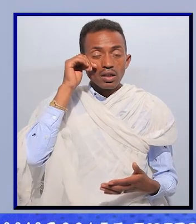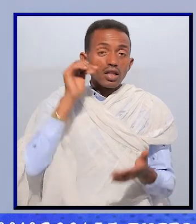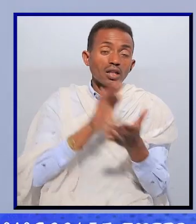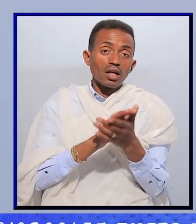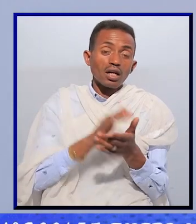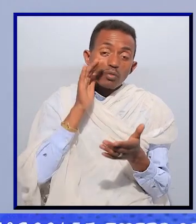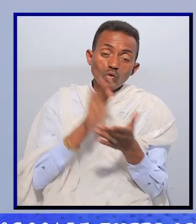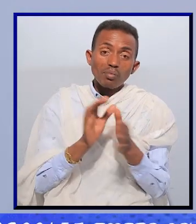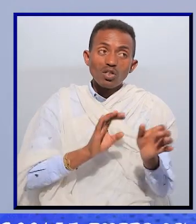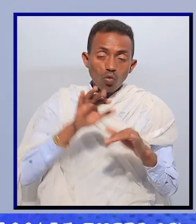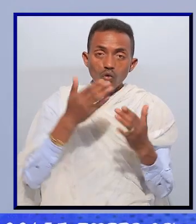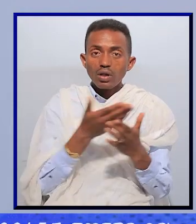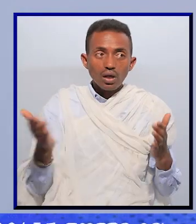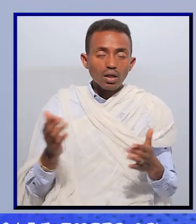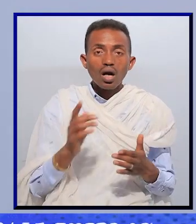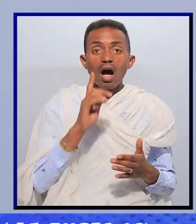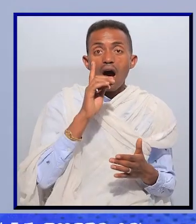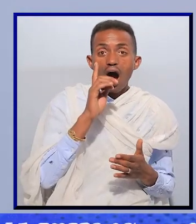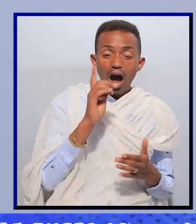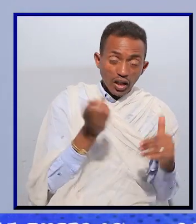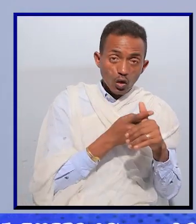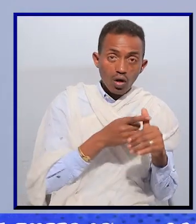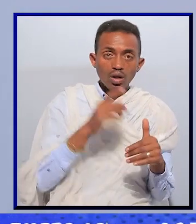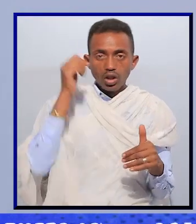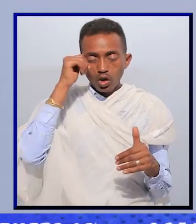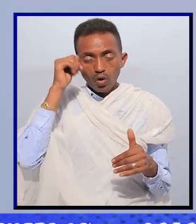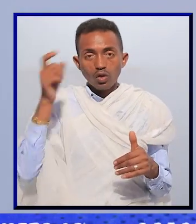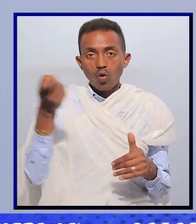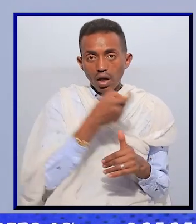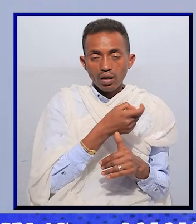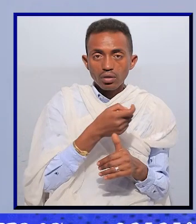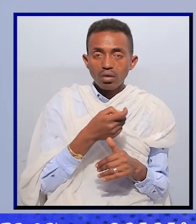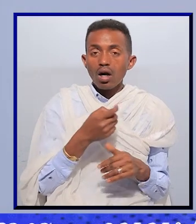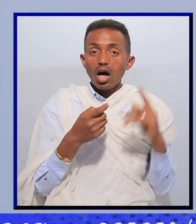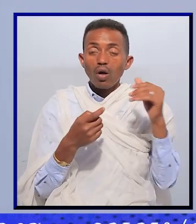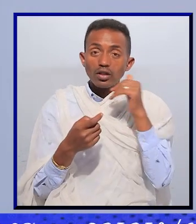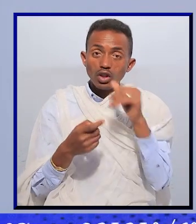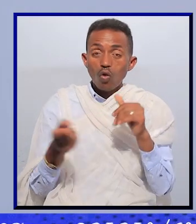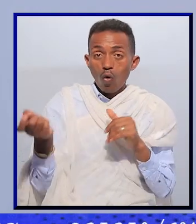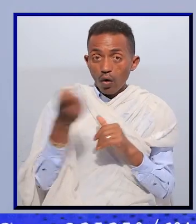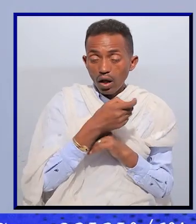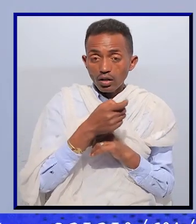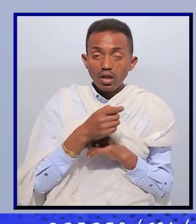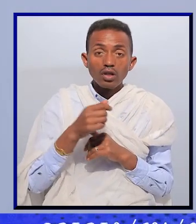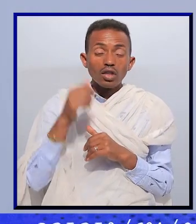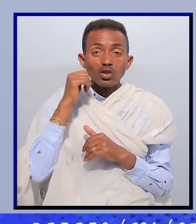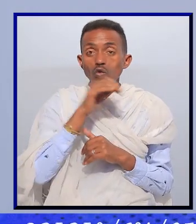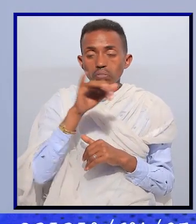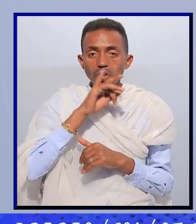አንዷ እንደ ወንድ ሆና አንዷ እንደ ሴት የሆነችዋ ላይ ያንን ትፈጽማለች ማለት ነው። ወንድ ልጅ